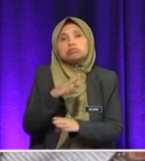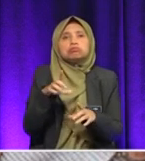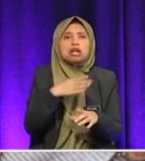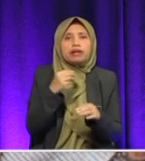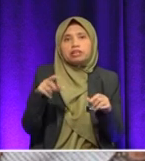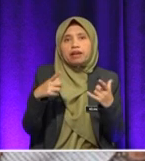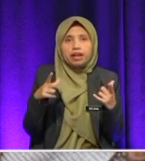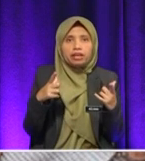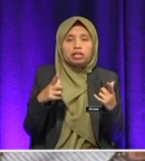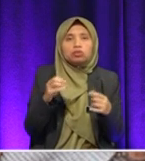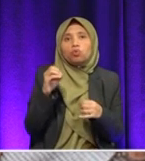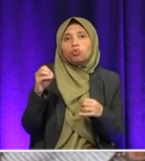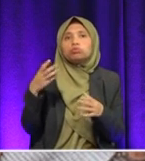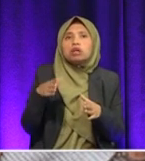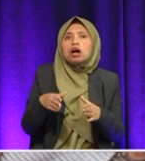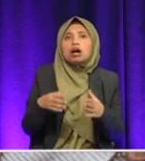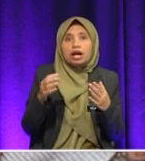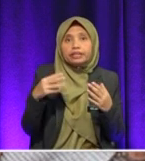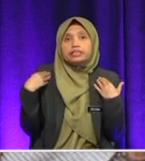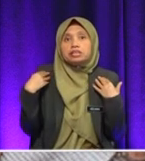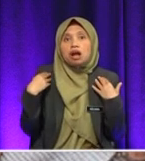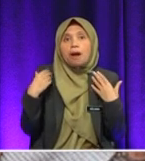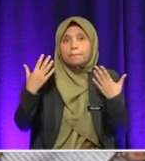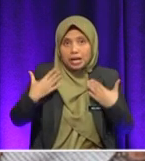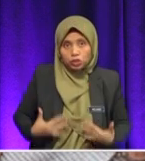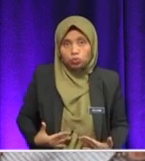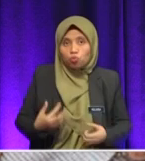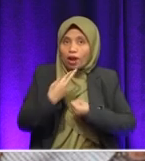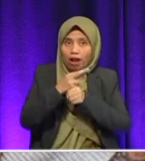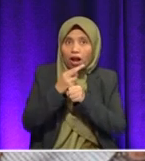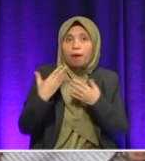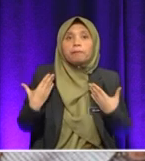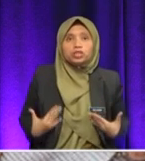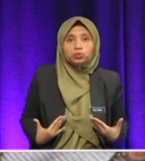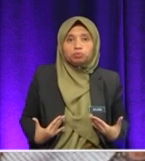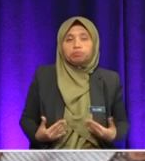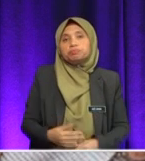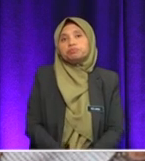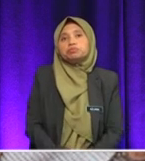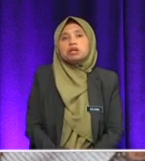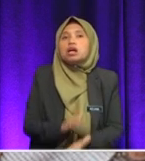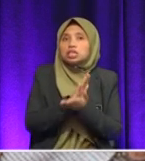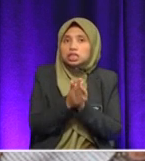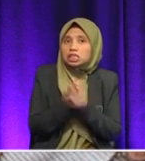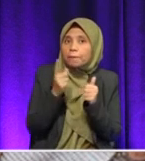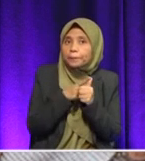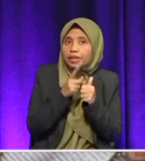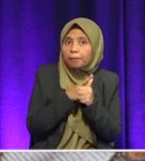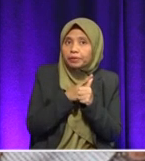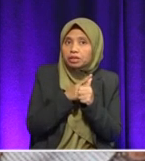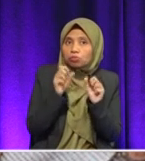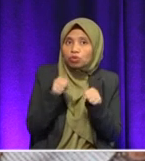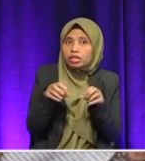orbit tahu Raja ini murni ini jam hasilkan stature k-vision itu jadinya pertama kita boleh